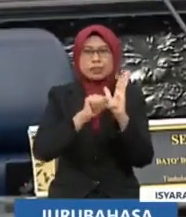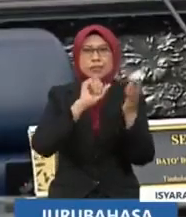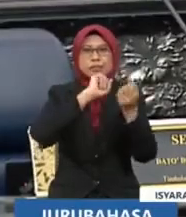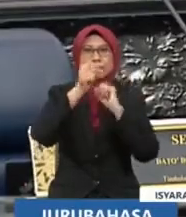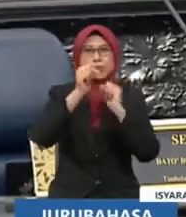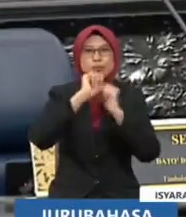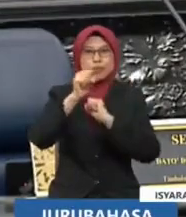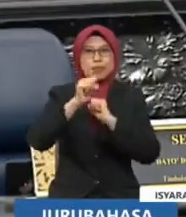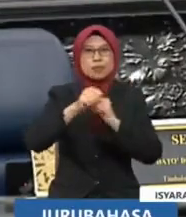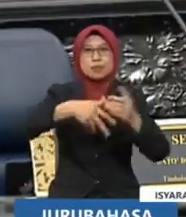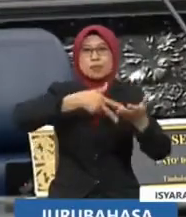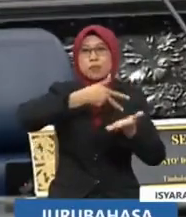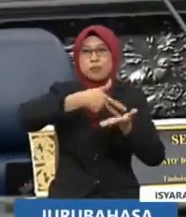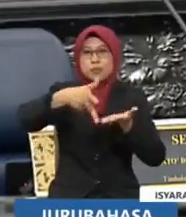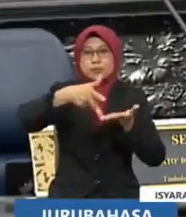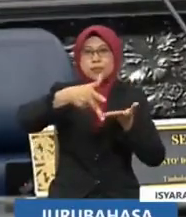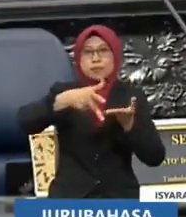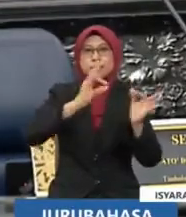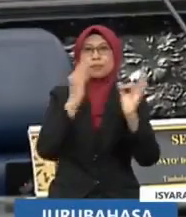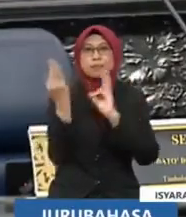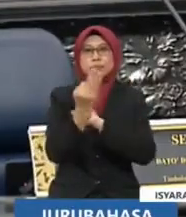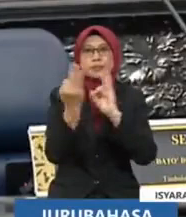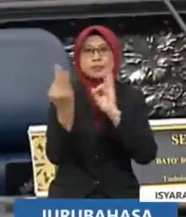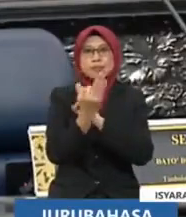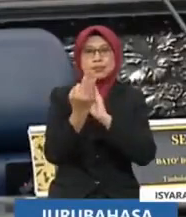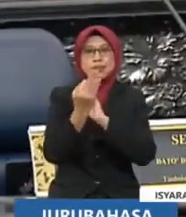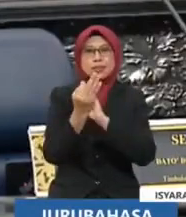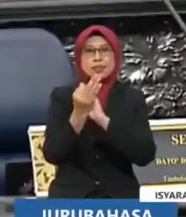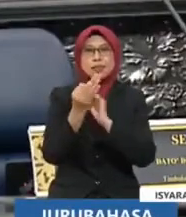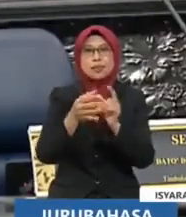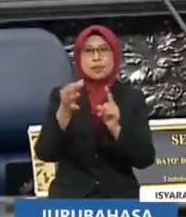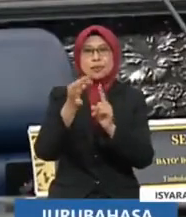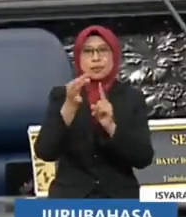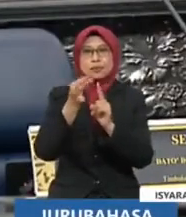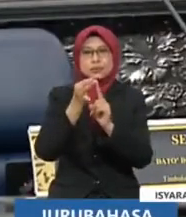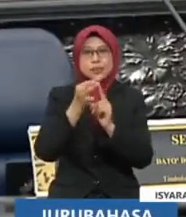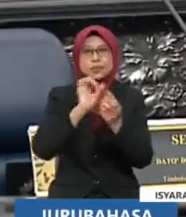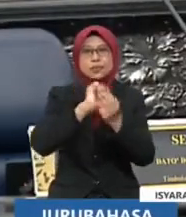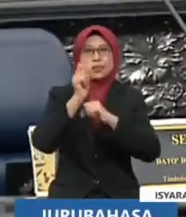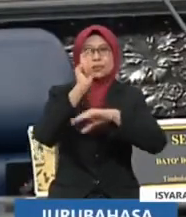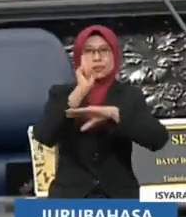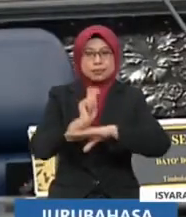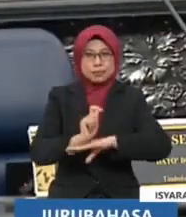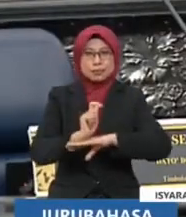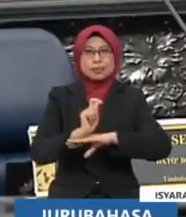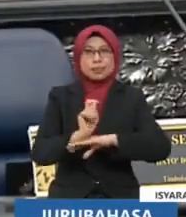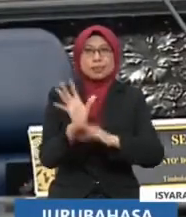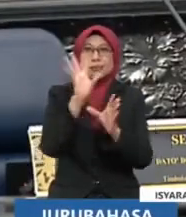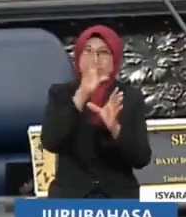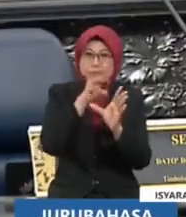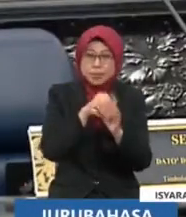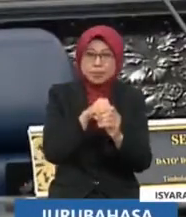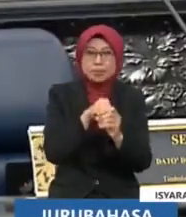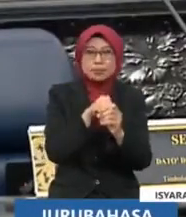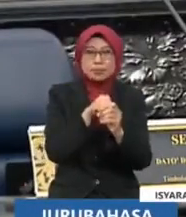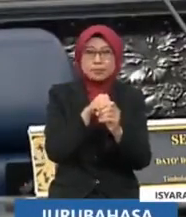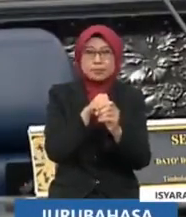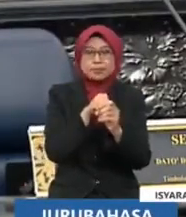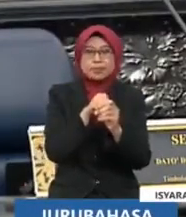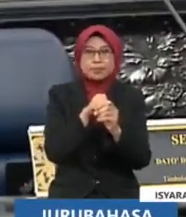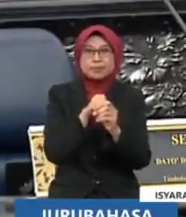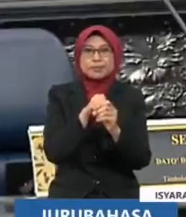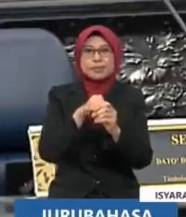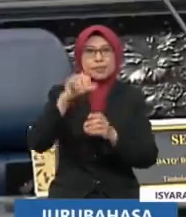sukan seperti bola sepak, futsal, bola jaring, sukan tradisional termasuk